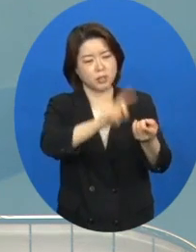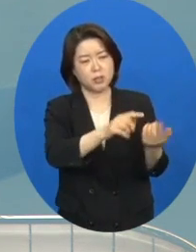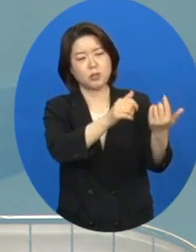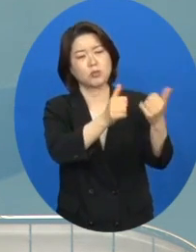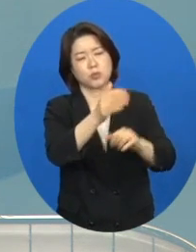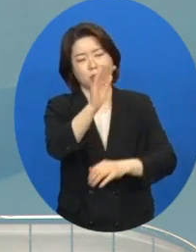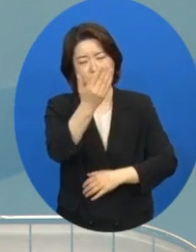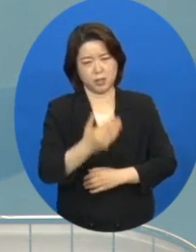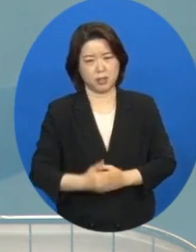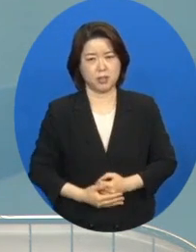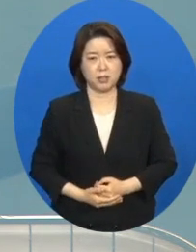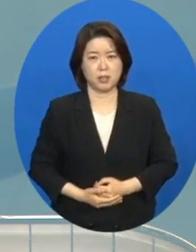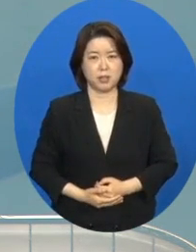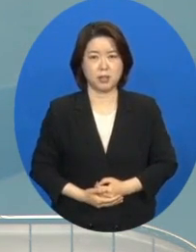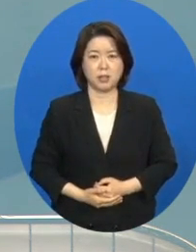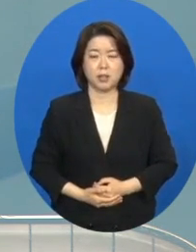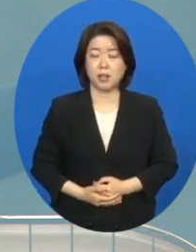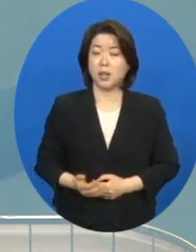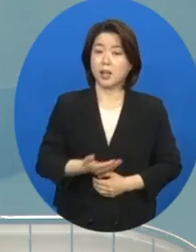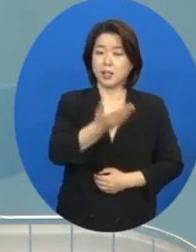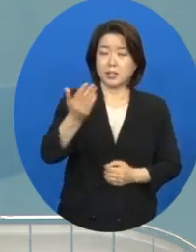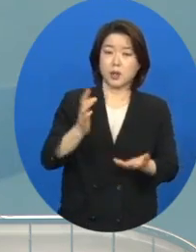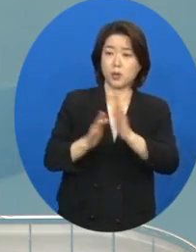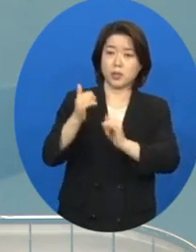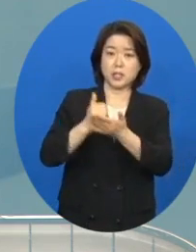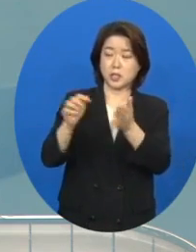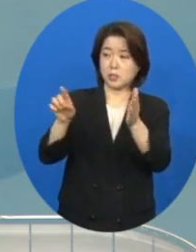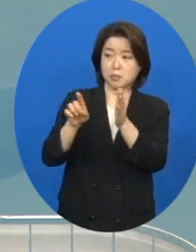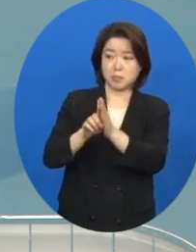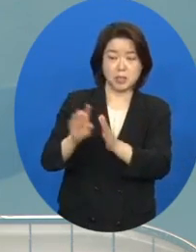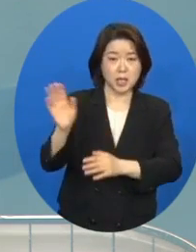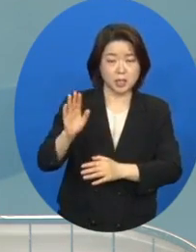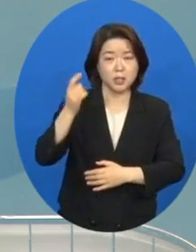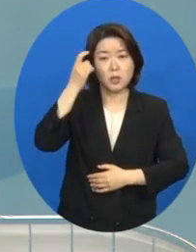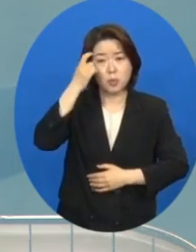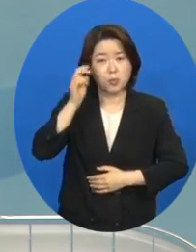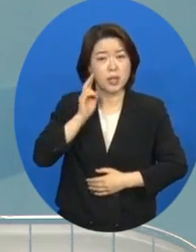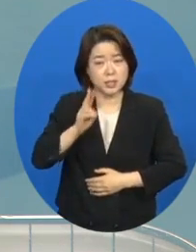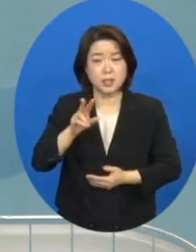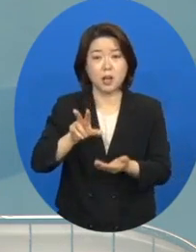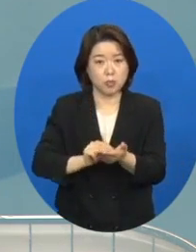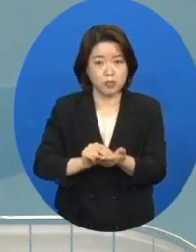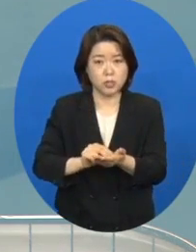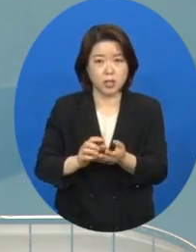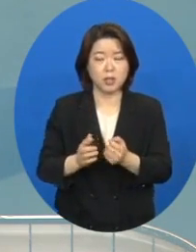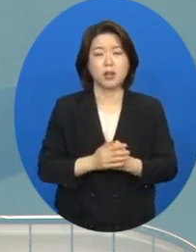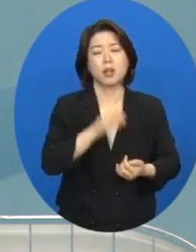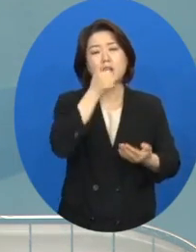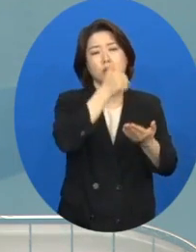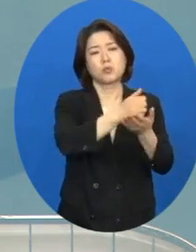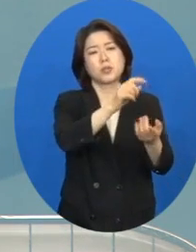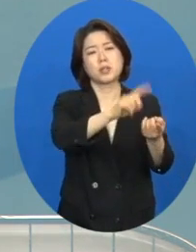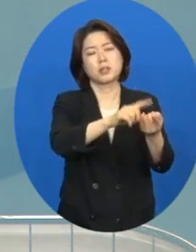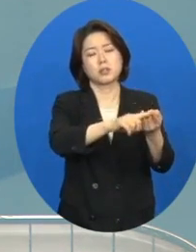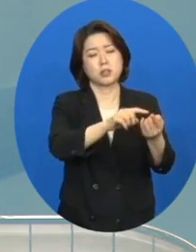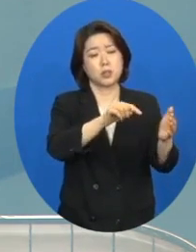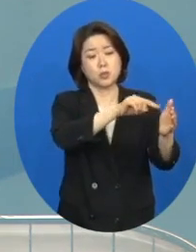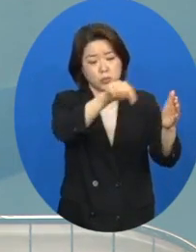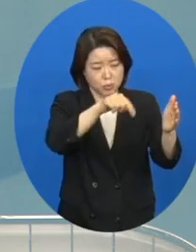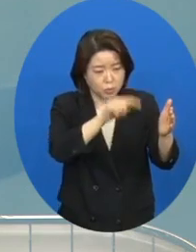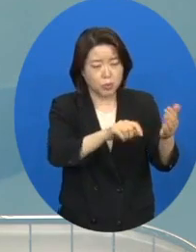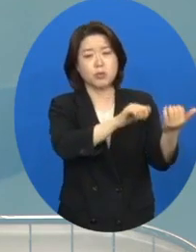죽을 것이다. 여러분, 예수를 안 믿는 것이 왜 그렇게 심각하죠? 죄 가운데서 죽을 것이기 때문에.